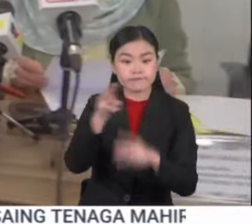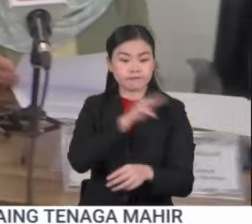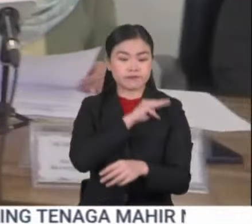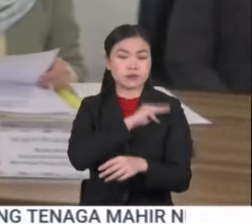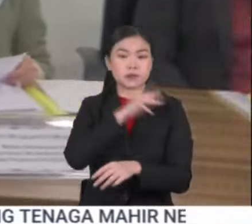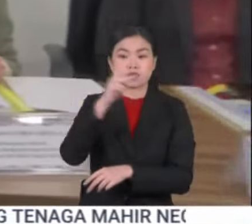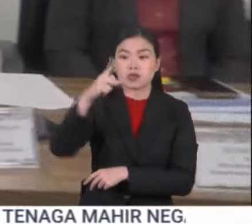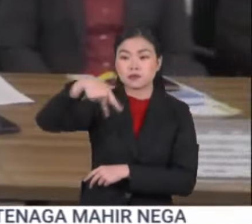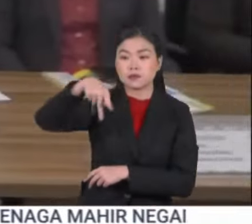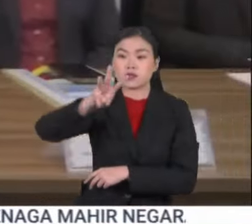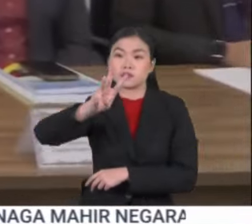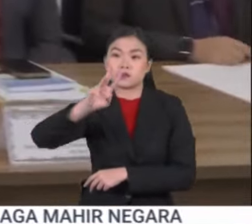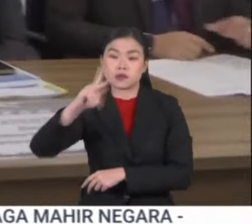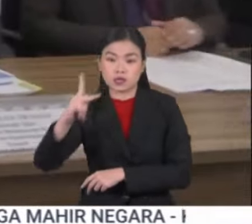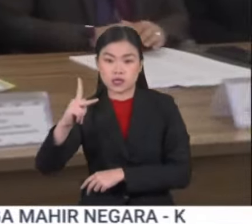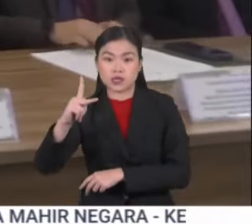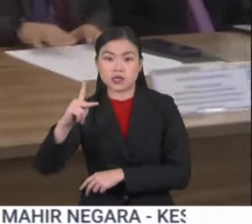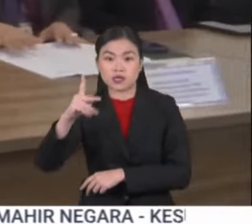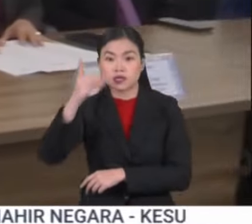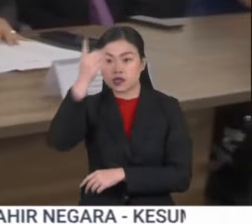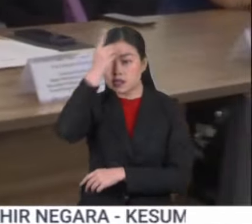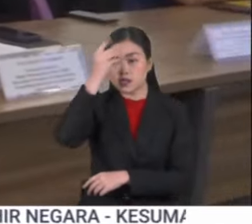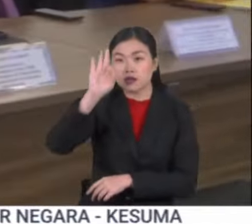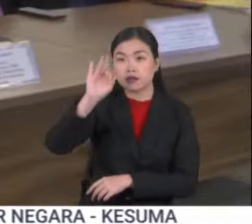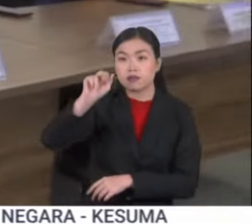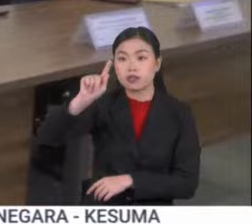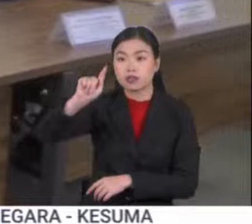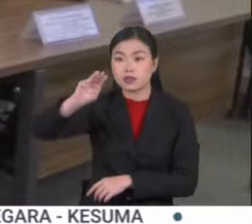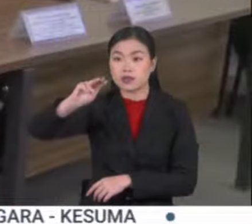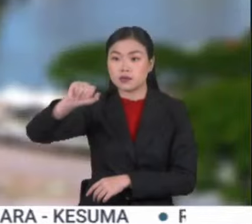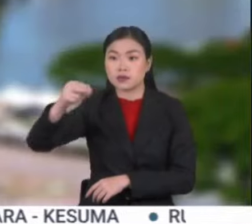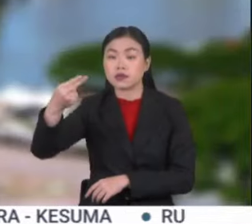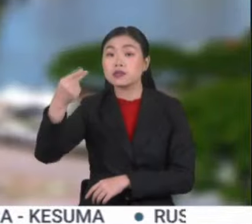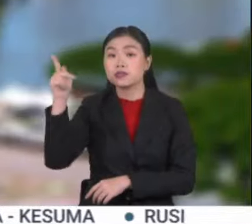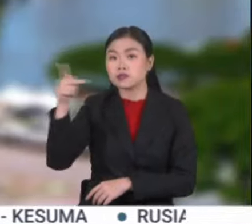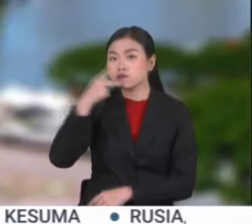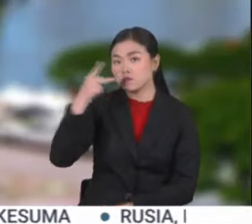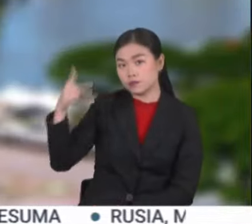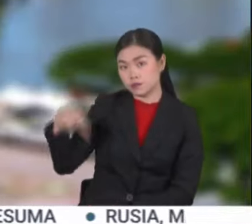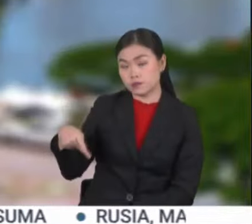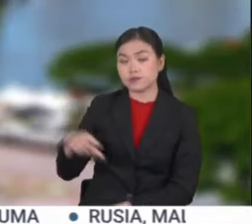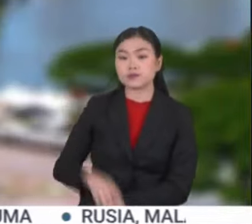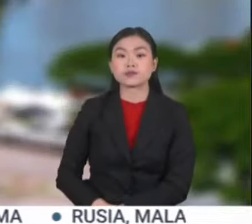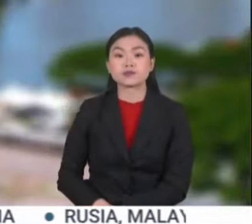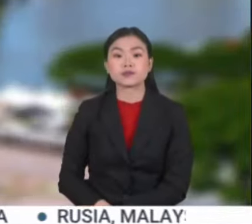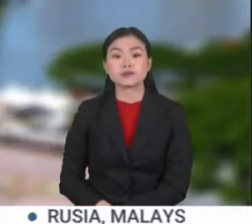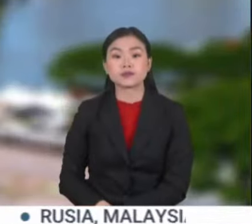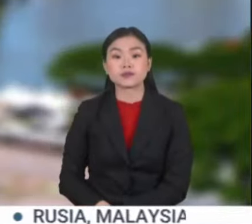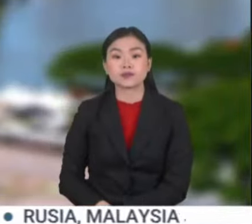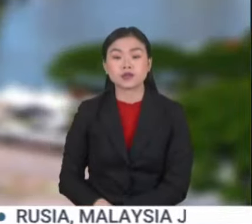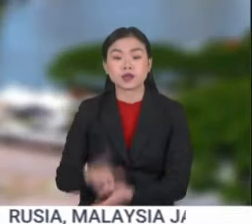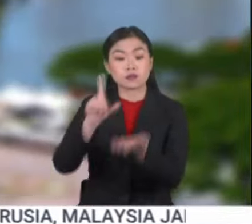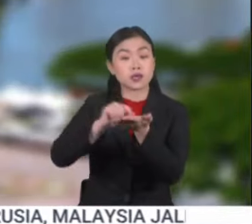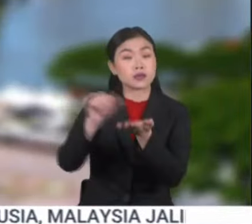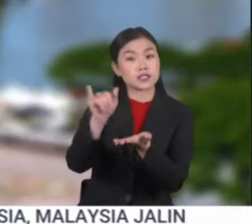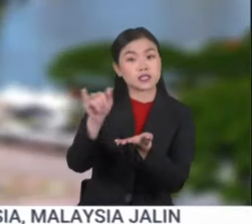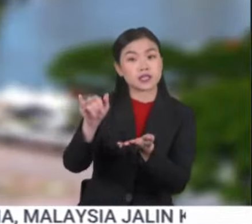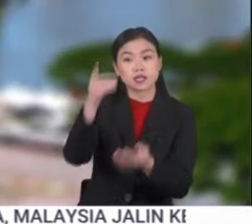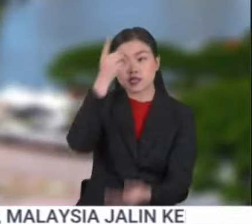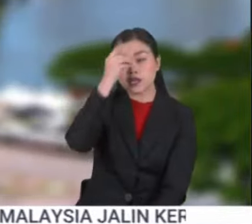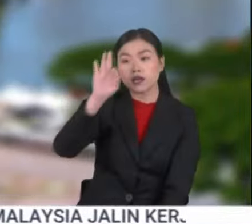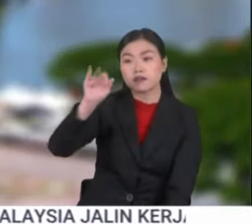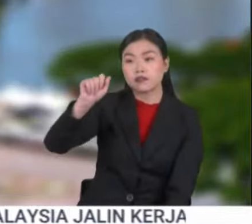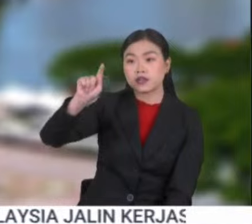Menteri KPWK Datuk Sri Fatimah Abdullah di Kuching. Baik, dalam sidang media yang sama, Datuk Sri Fatimah